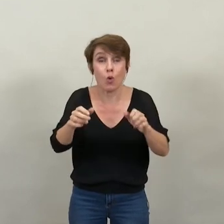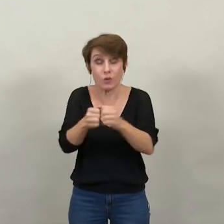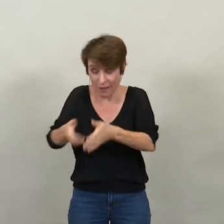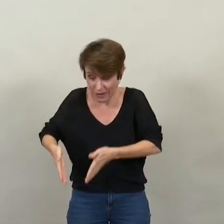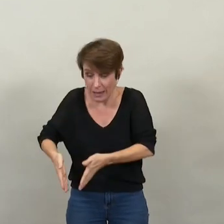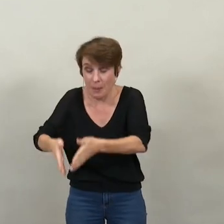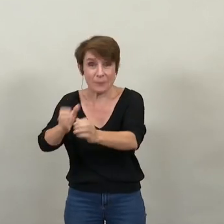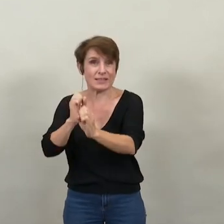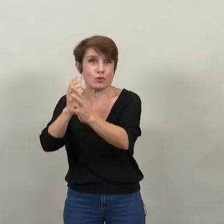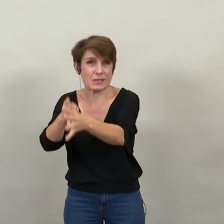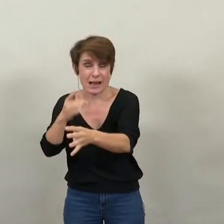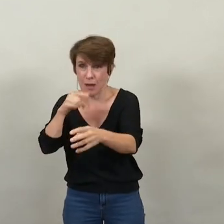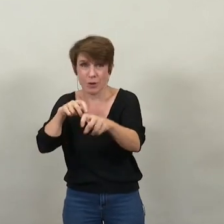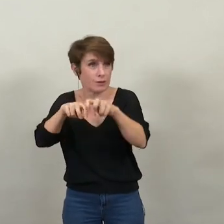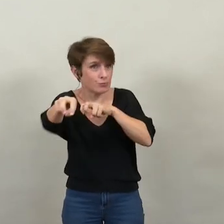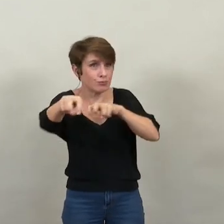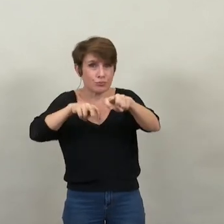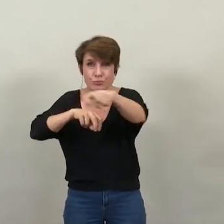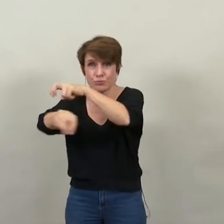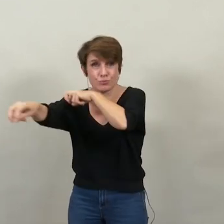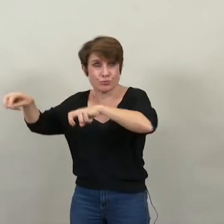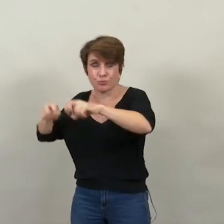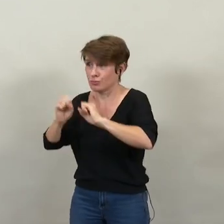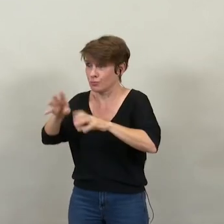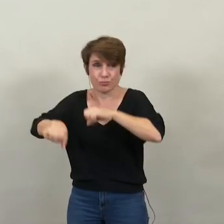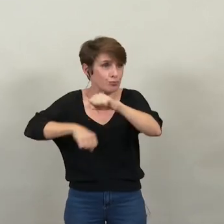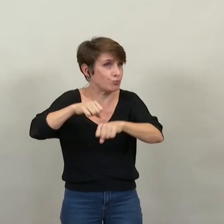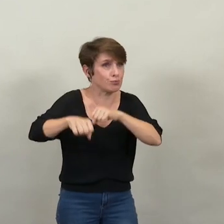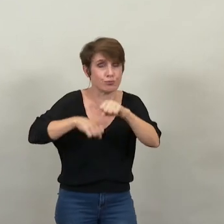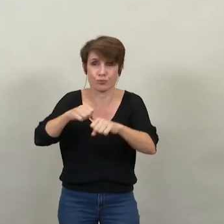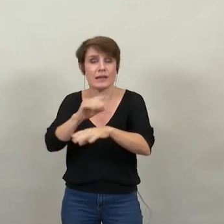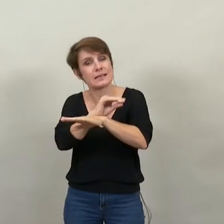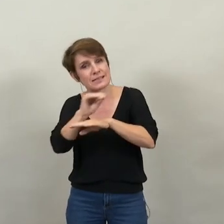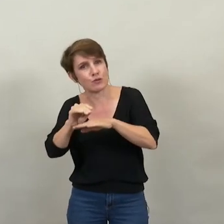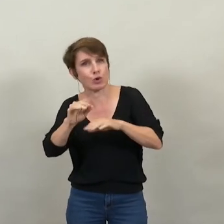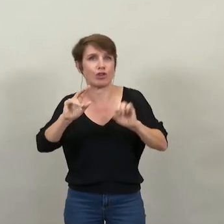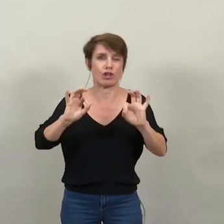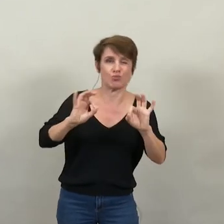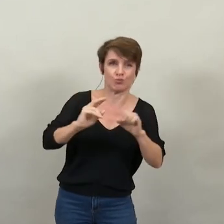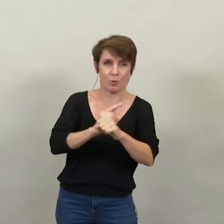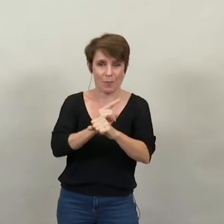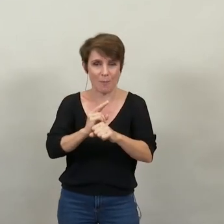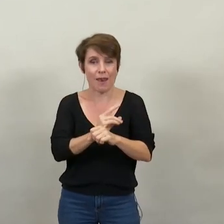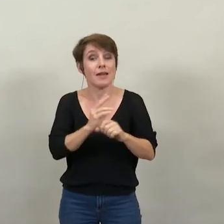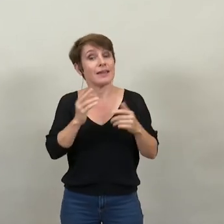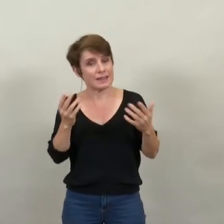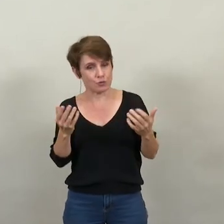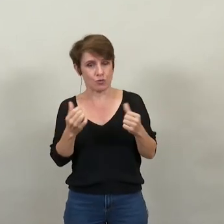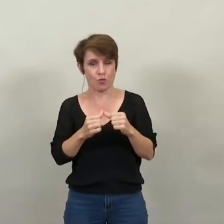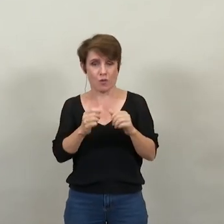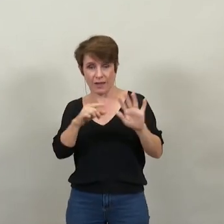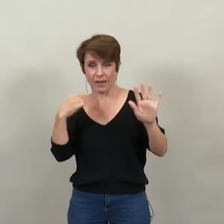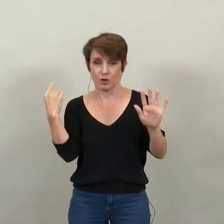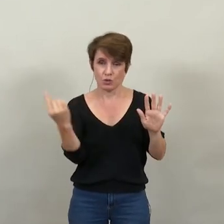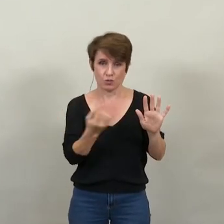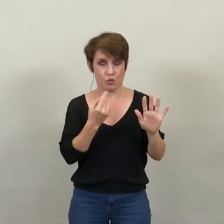traverser la métropole en étant plus ou moins en sécurité on en rediscutera tout à l'heure et je pense que nous avons tous intérêt à faire la